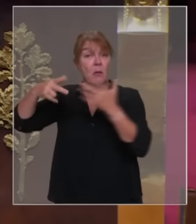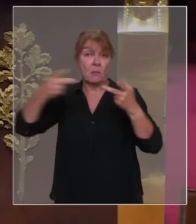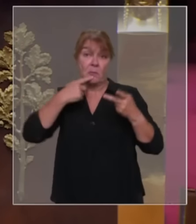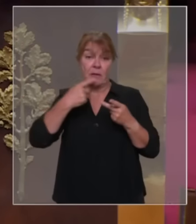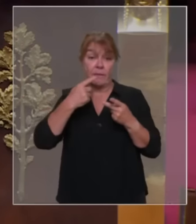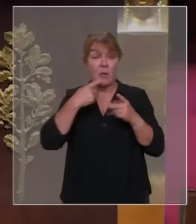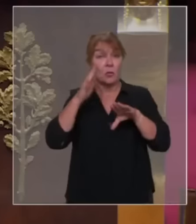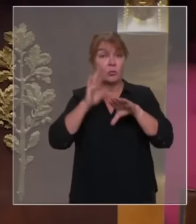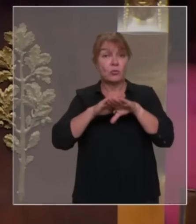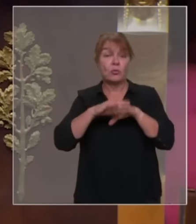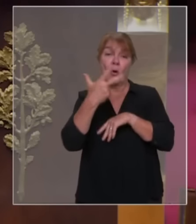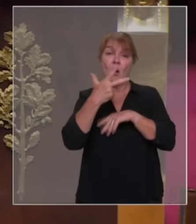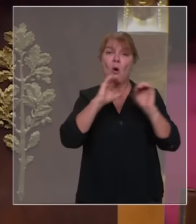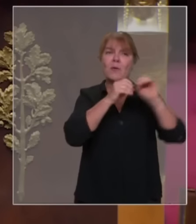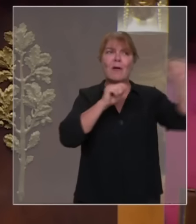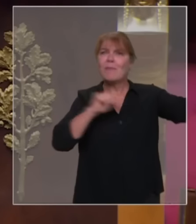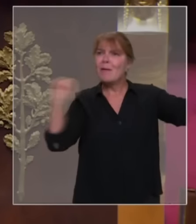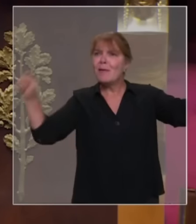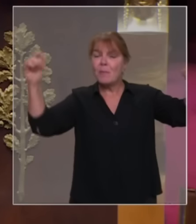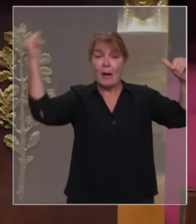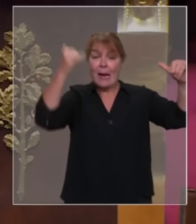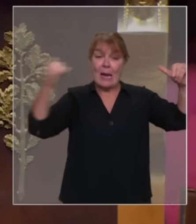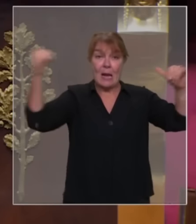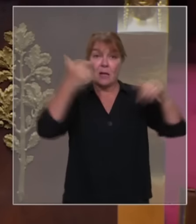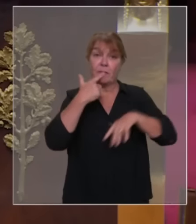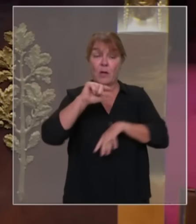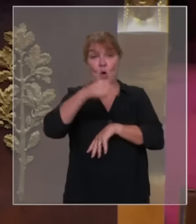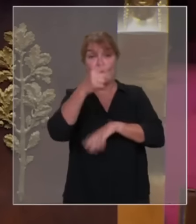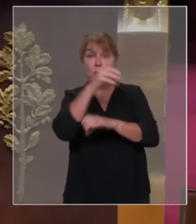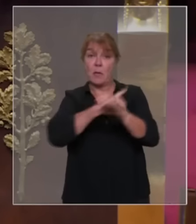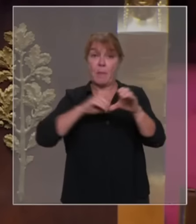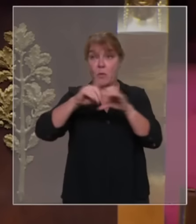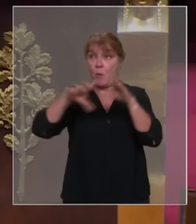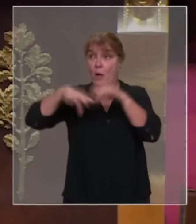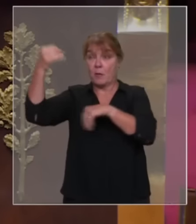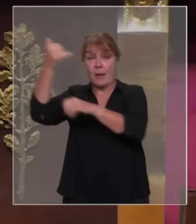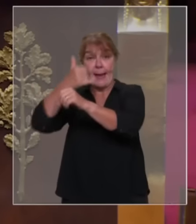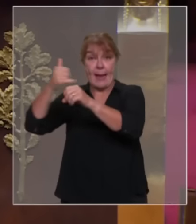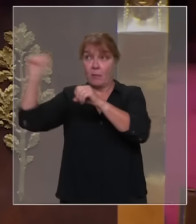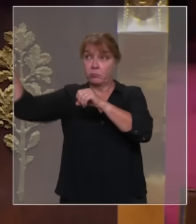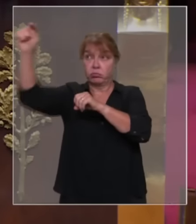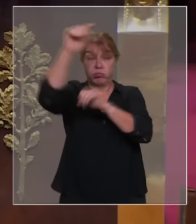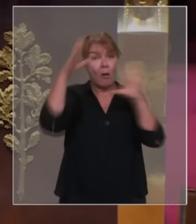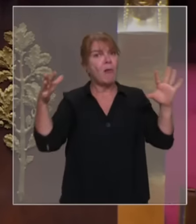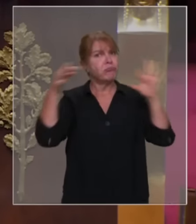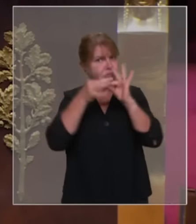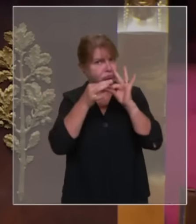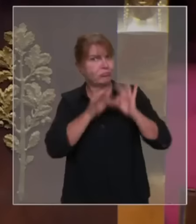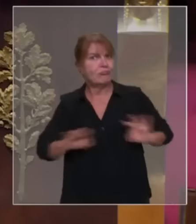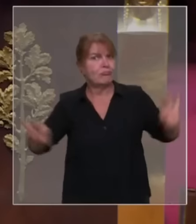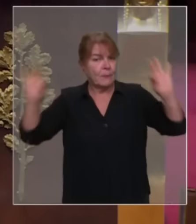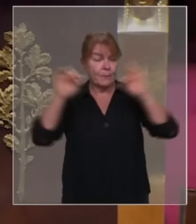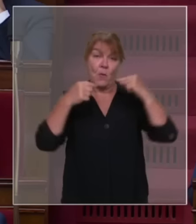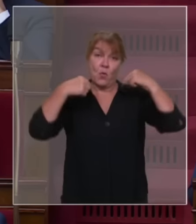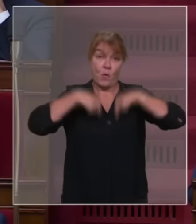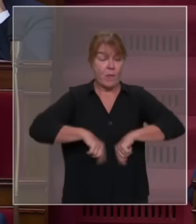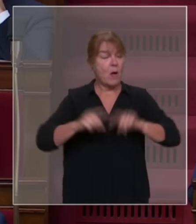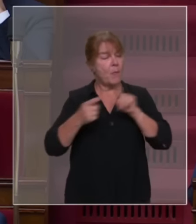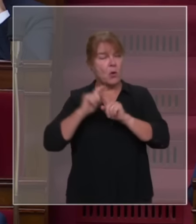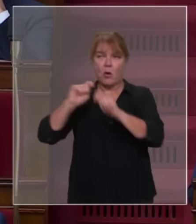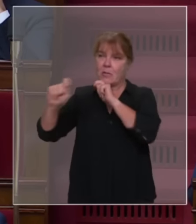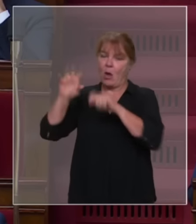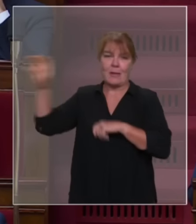3 océans. Nos 12 départements et territoires sont une partie essentielle de notre pays. Le gouvernement dialoguera avec